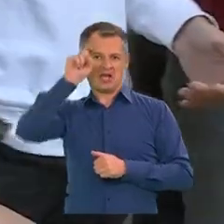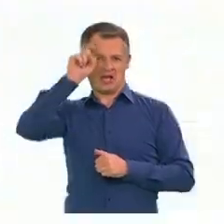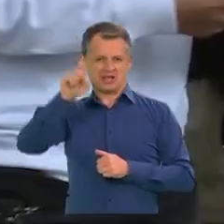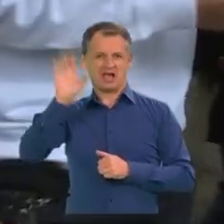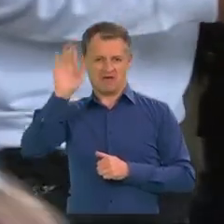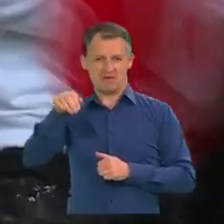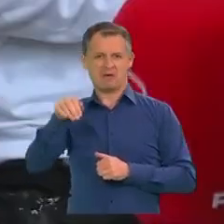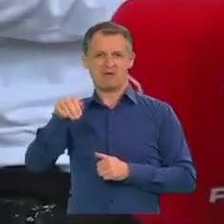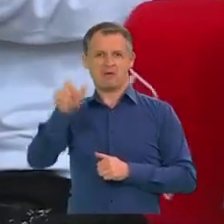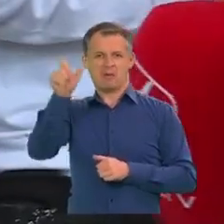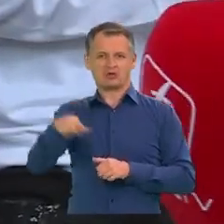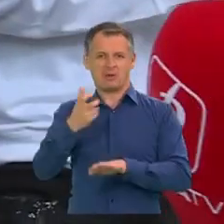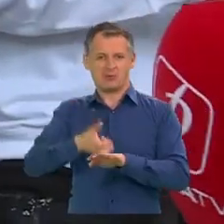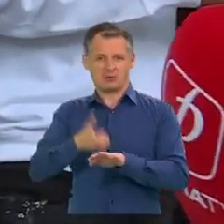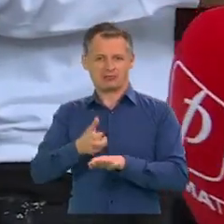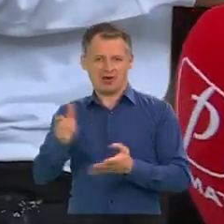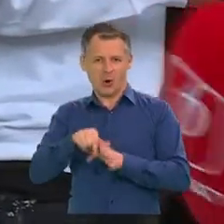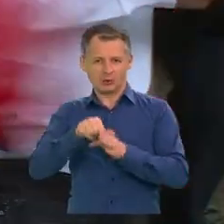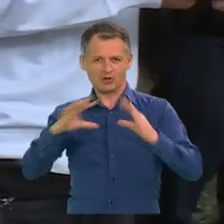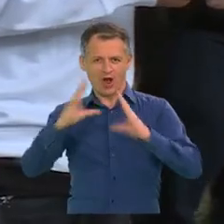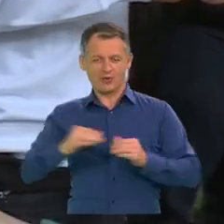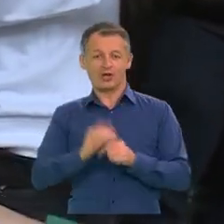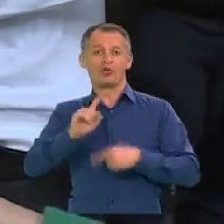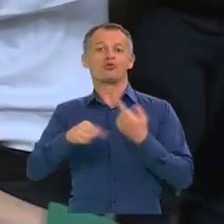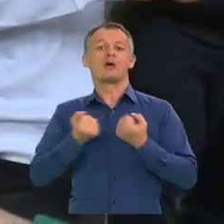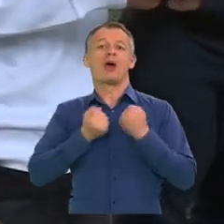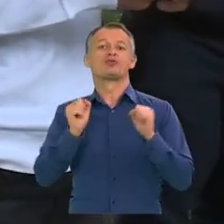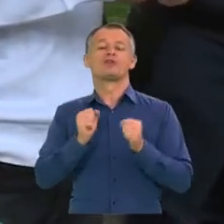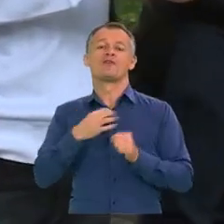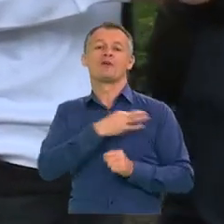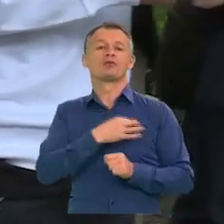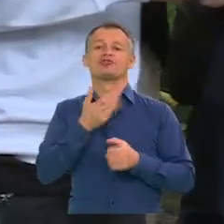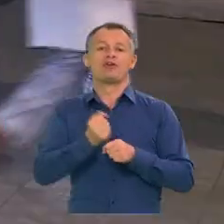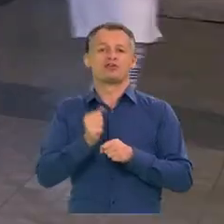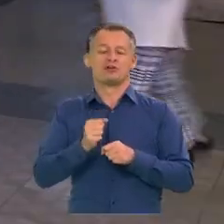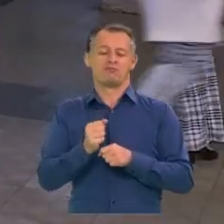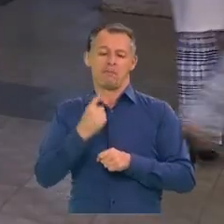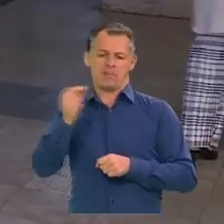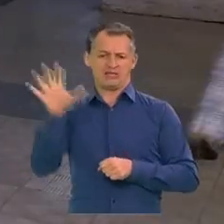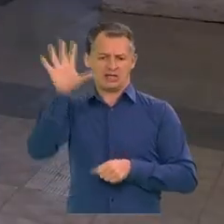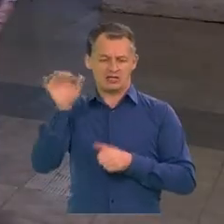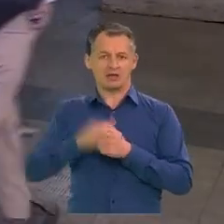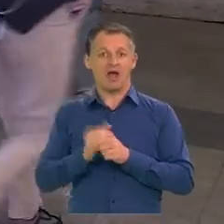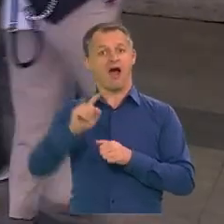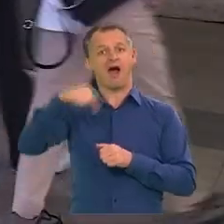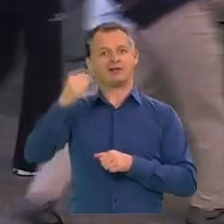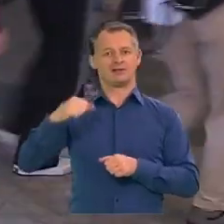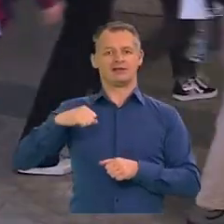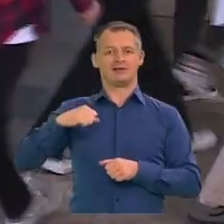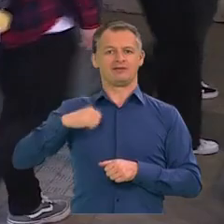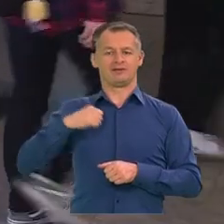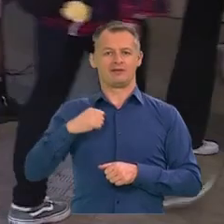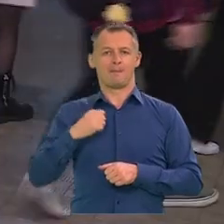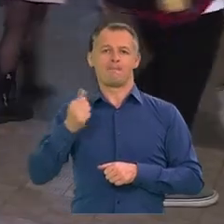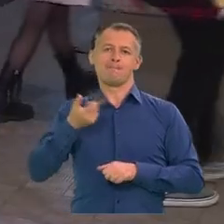conducere. Vrei să rămâi în țară sau să pleci după studii? Să plec, nu e de stat aici. Alți tineri sunt însă mai optimiști și sunt hotărâți